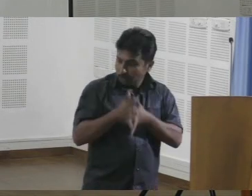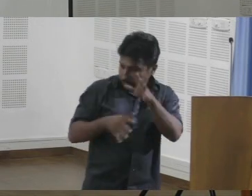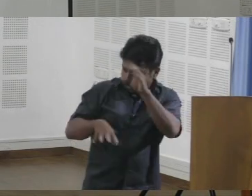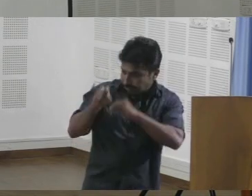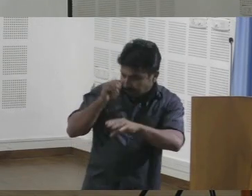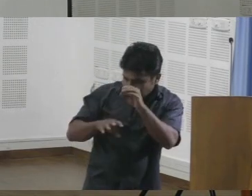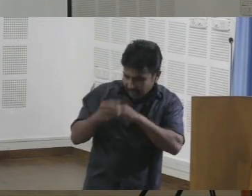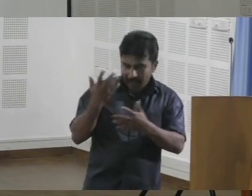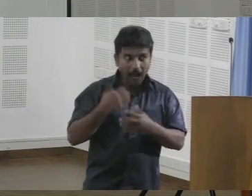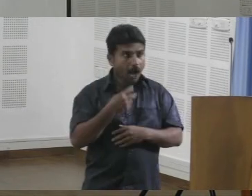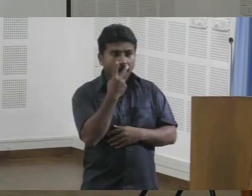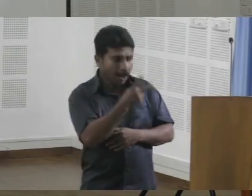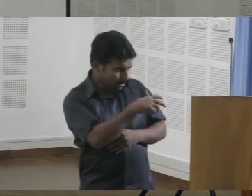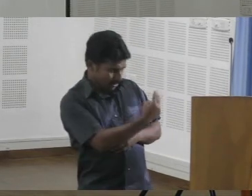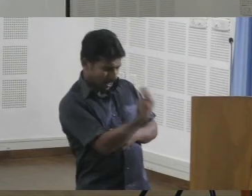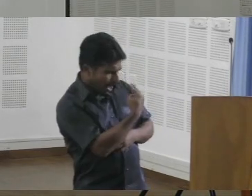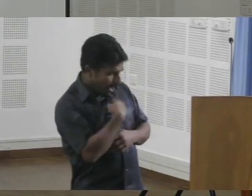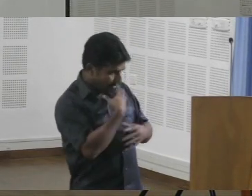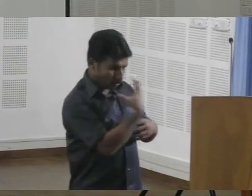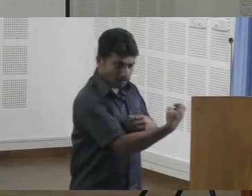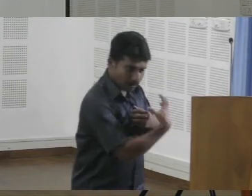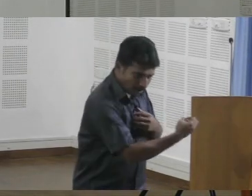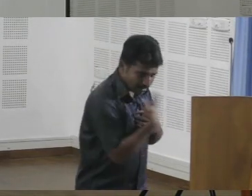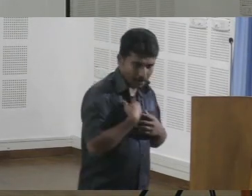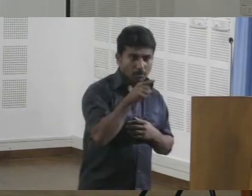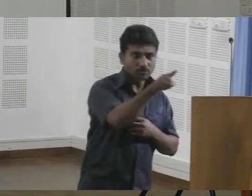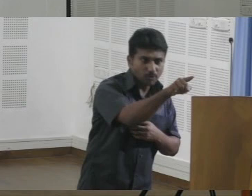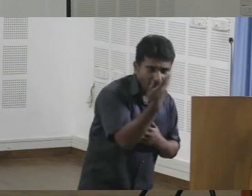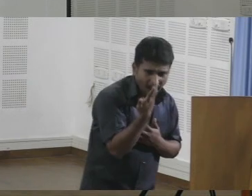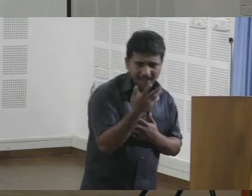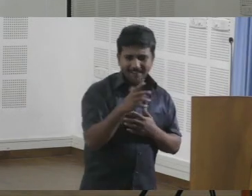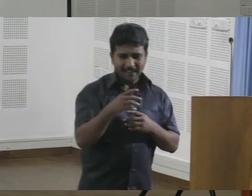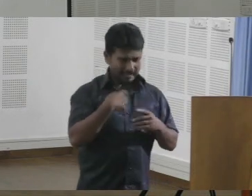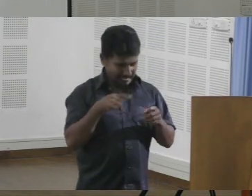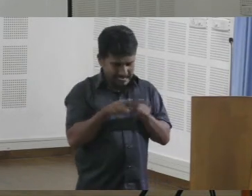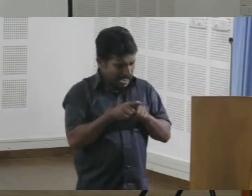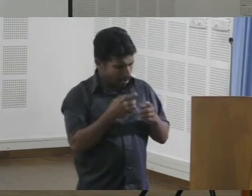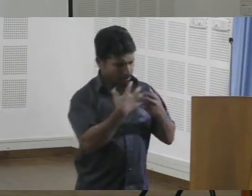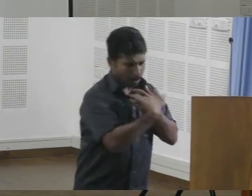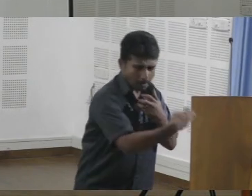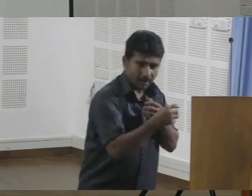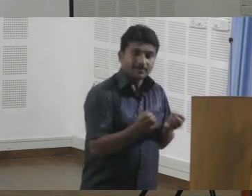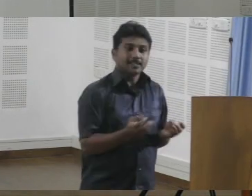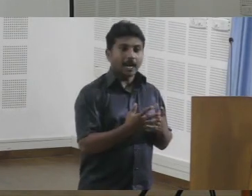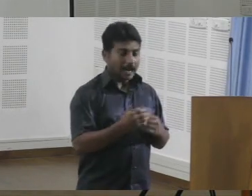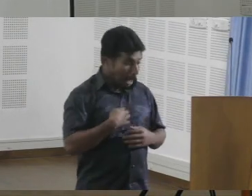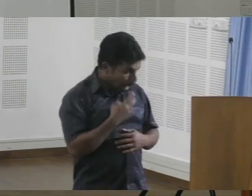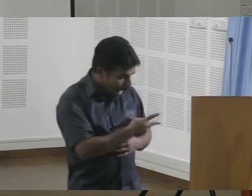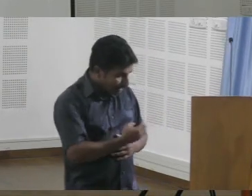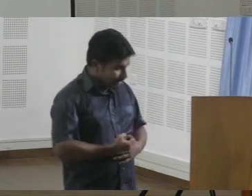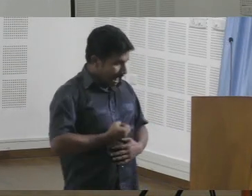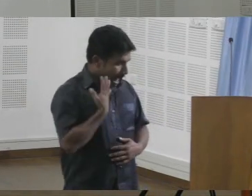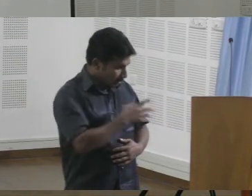തുടങ്ങി, ഇമിറ്റേഷൻ സ്കിൽസ് വന്നു, പോയിന്റിംഗ് സ്കിൽസ് വന്നു. അപ്പോൾ ശരിക്കും ഞങ്ങൾ ഭയങ്കര ഹാപ്പിയായിരുന്നു അവന്റെ ഇമ്പ്രൂവ്മെന്റ്സ്